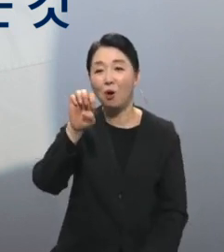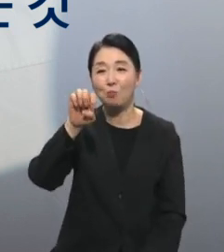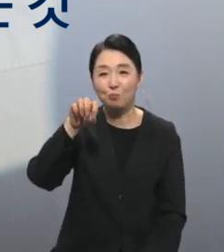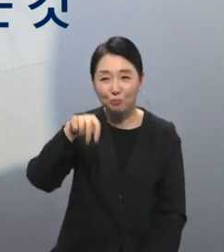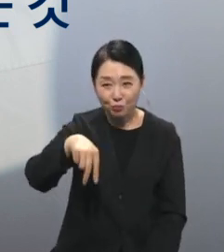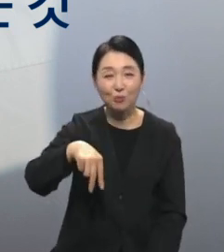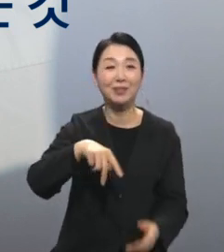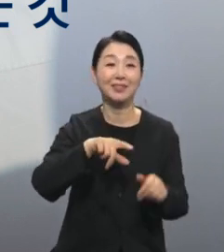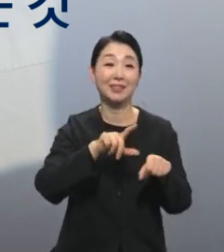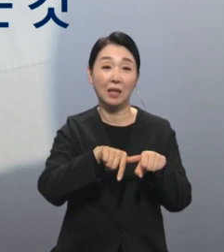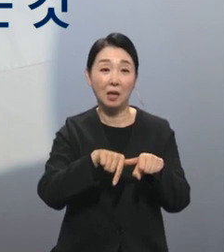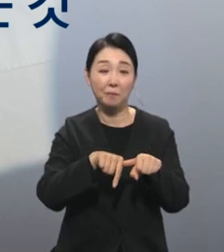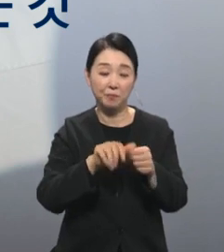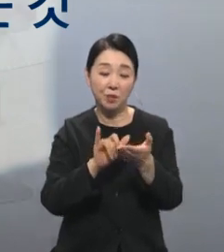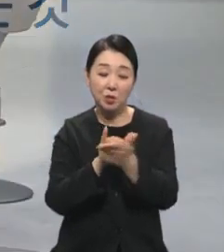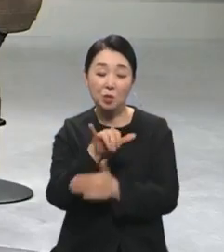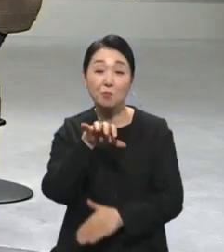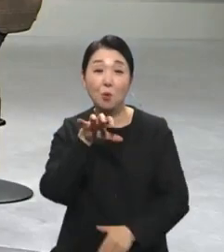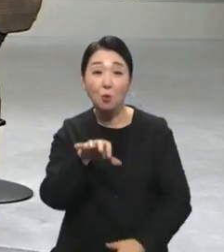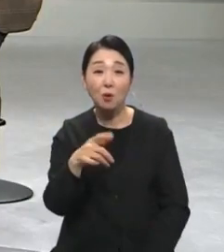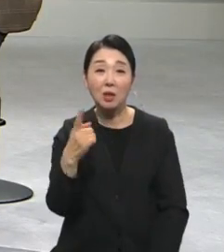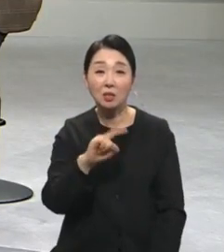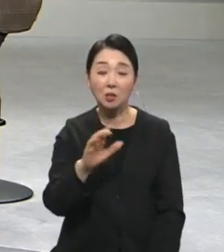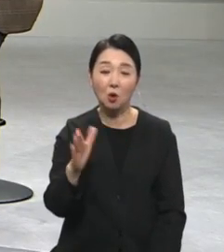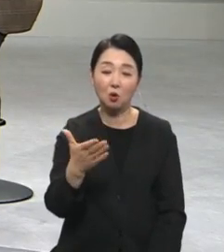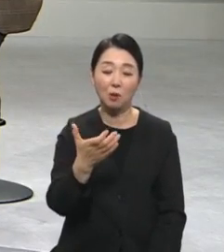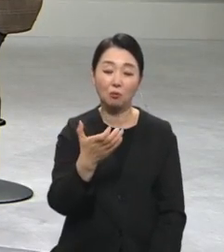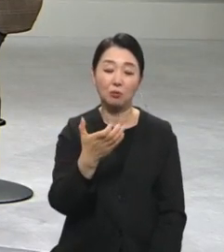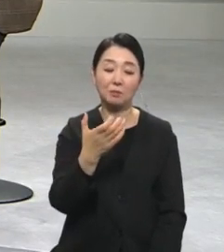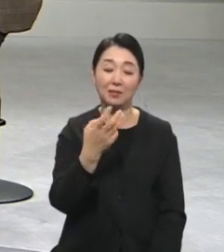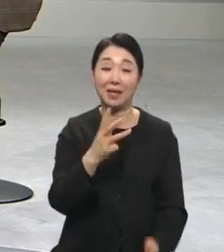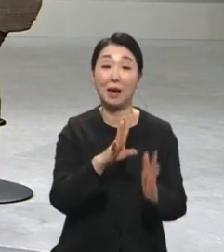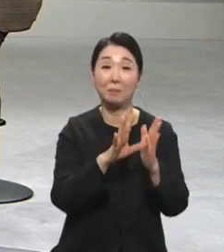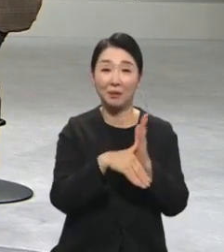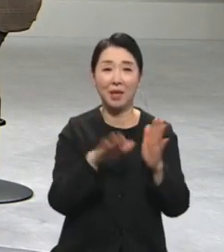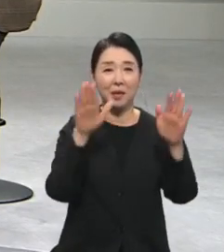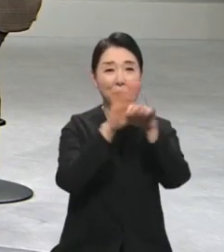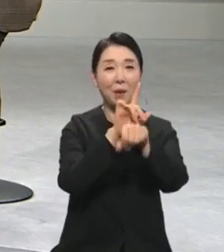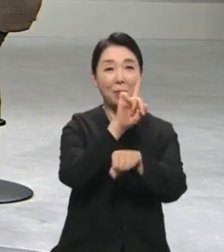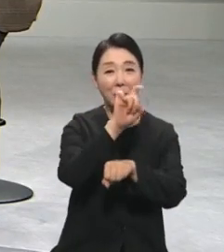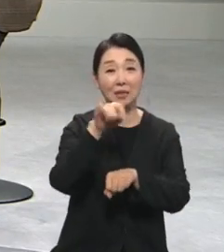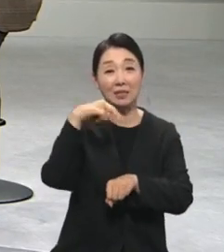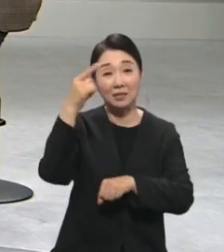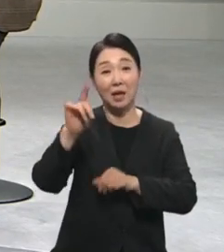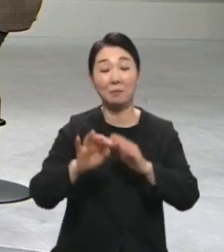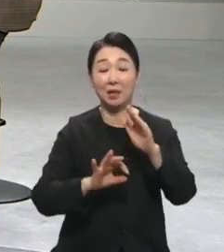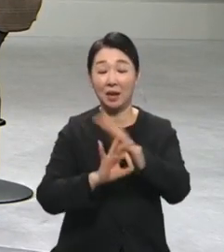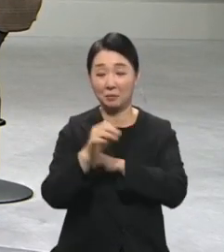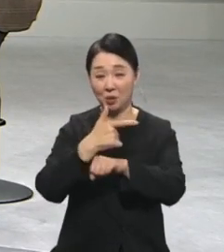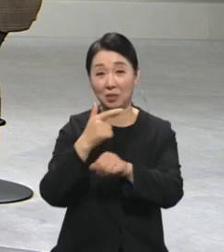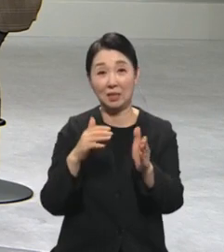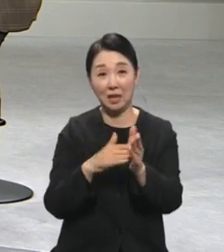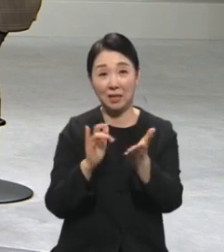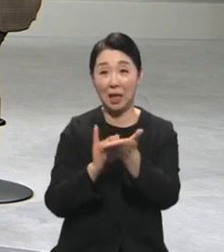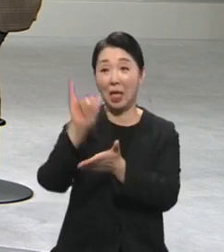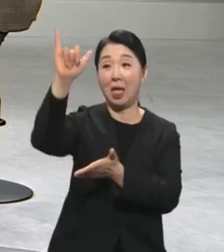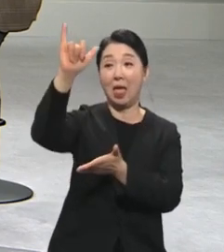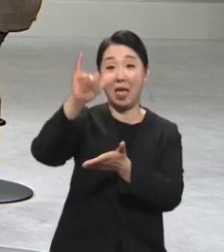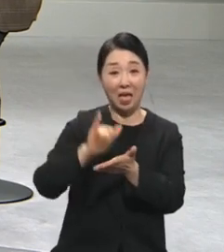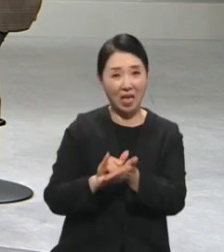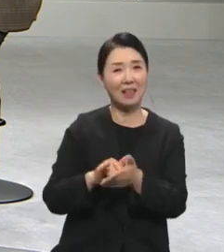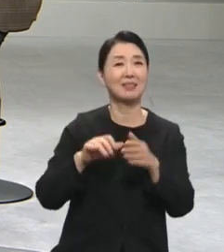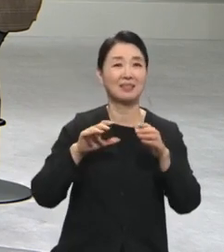김포공항에 이게 1993년부터 해서 밤 11시부터 다음날 아침 6시까지는 항공기 이착륙이 금지돼